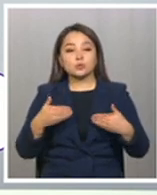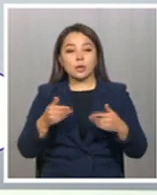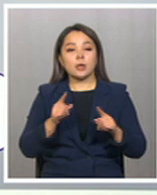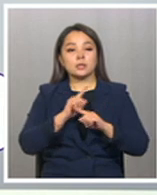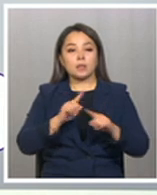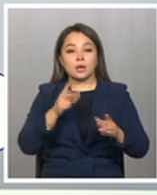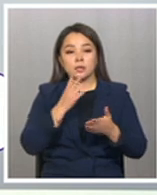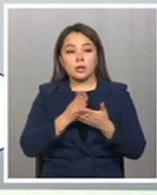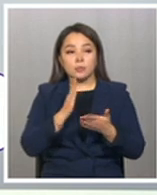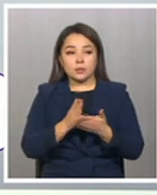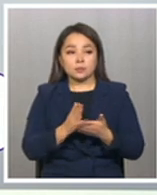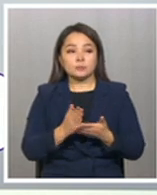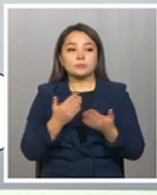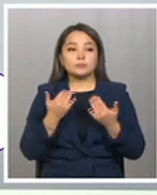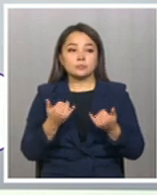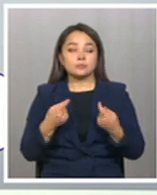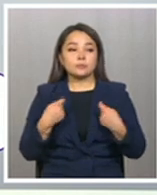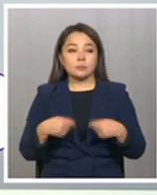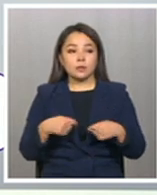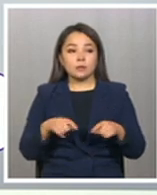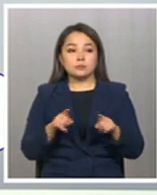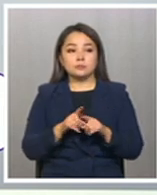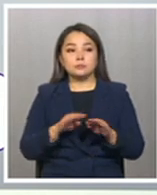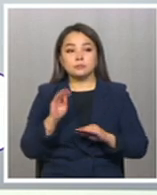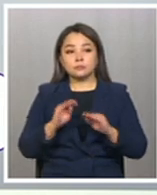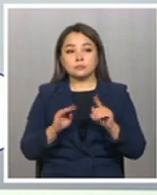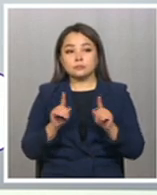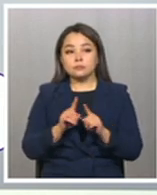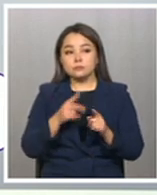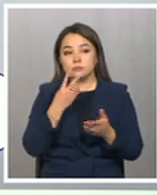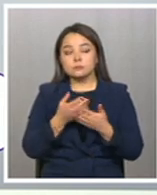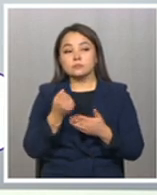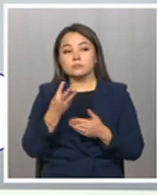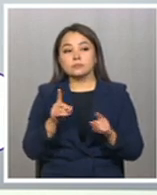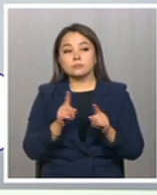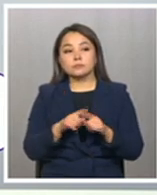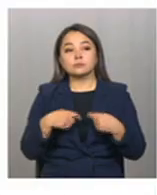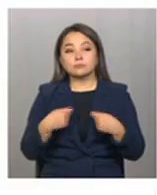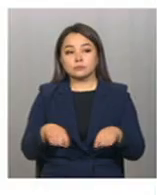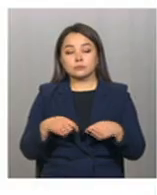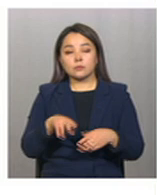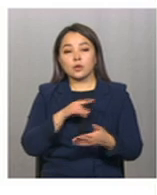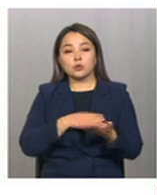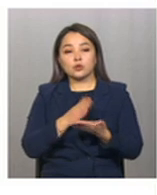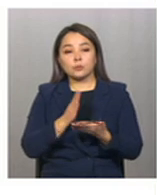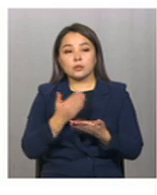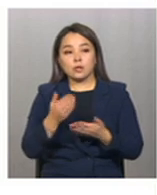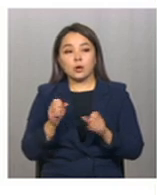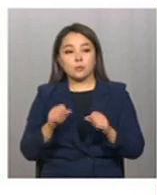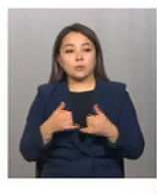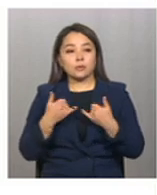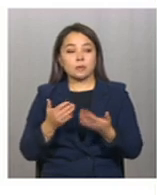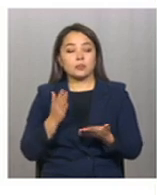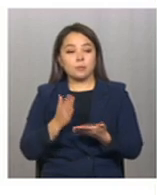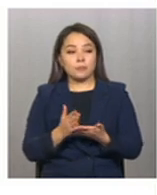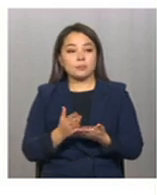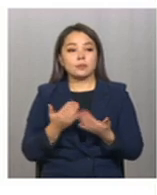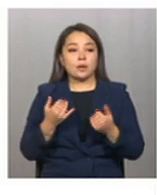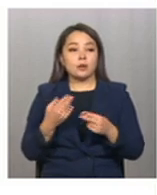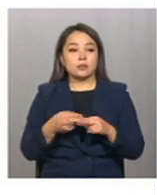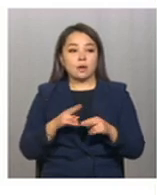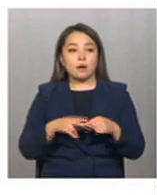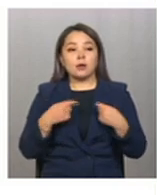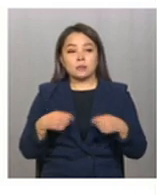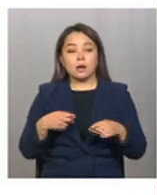екен. Ал нарықтық әртараптандыру дегеніміз бұл бірнеше нарықта жұмыс жасау мүмкіндігі. Ал